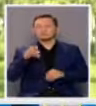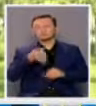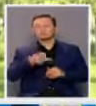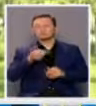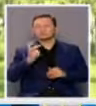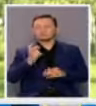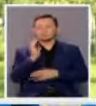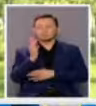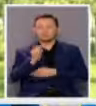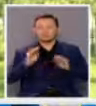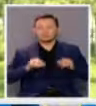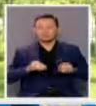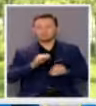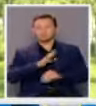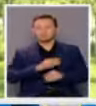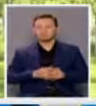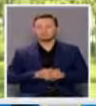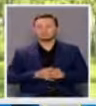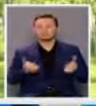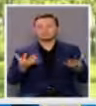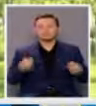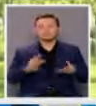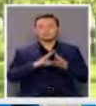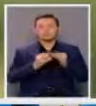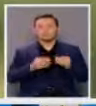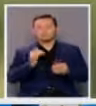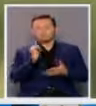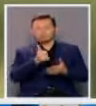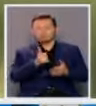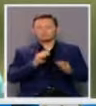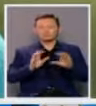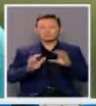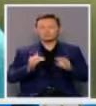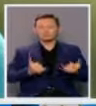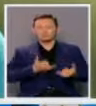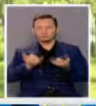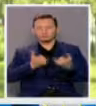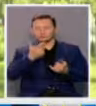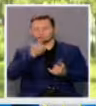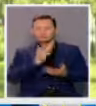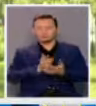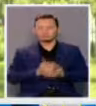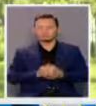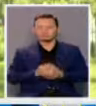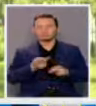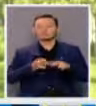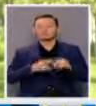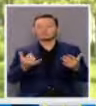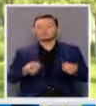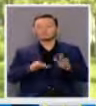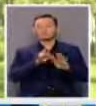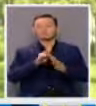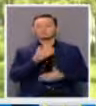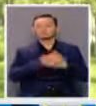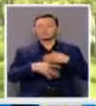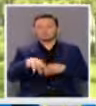4200 саженцев. В данный момент мы все ухаживаем, поливаем, удобрения даем. Ну, у нас сейчас набор идет инвалидов,